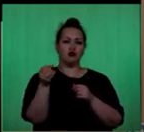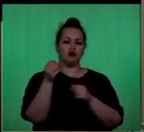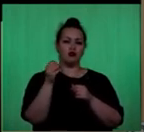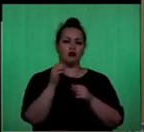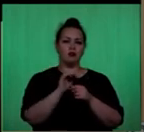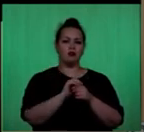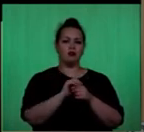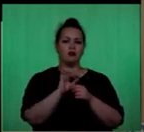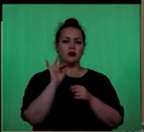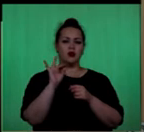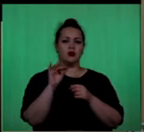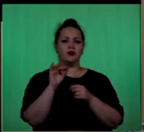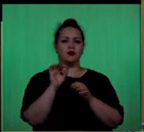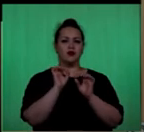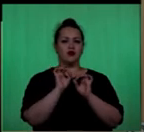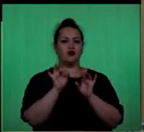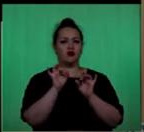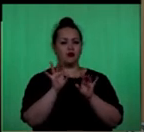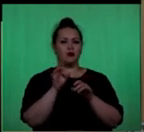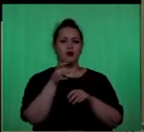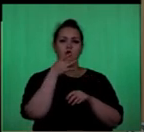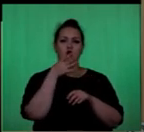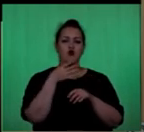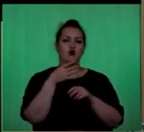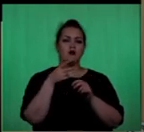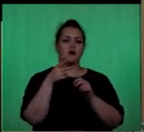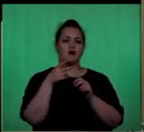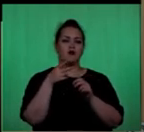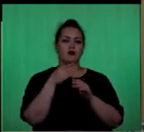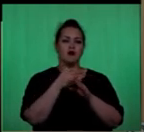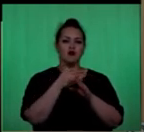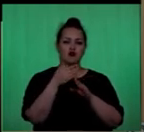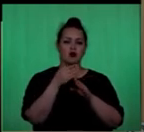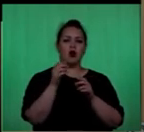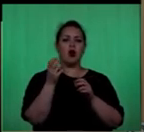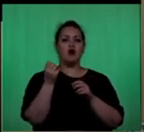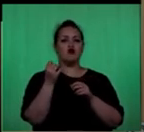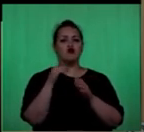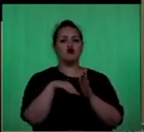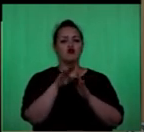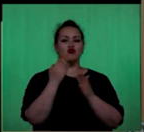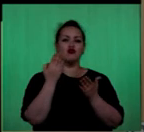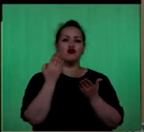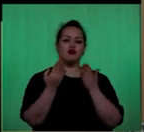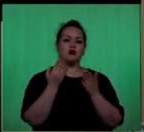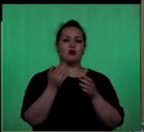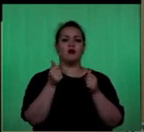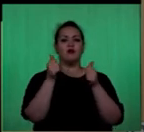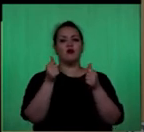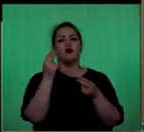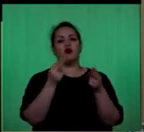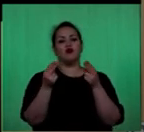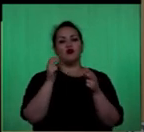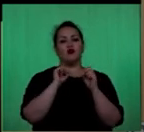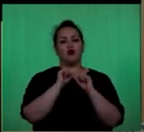и перескажите понравившийся вам часть а еще лучше если вы нарисуете вашего